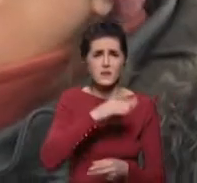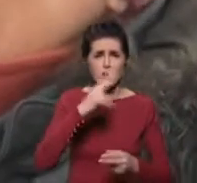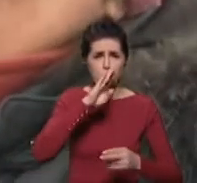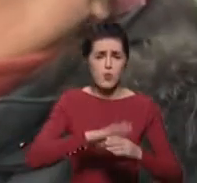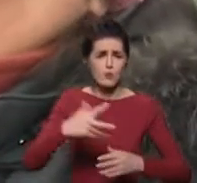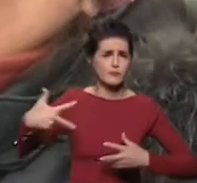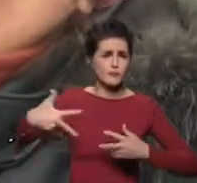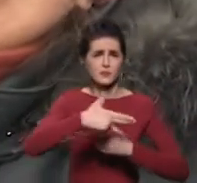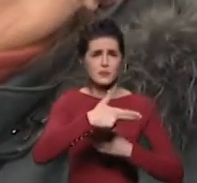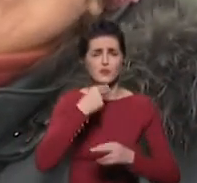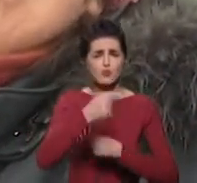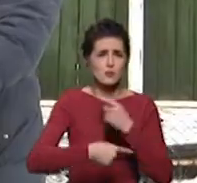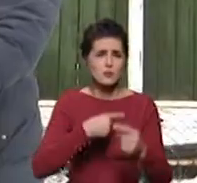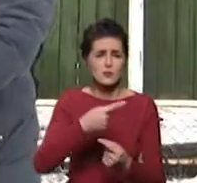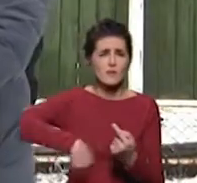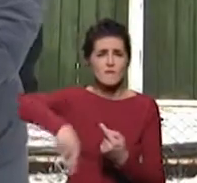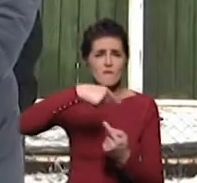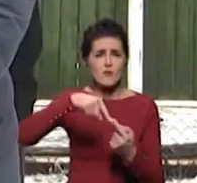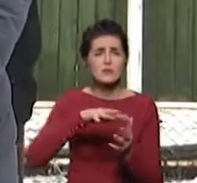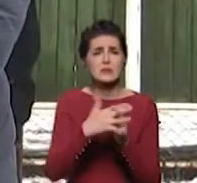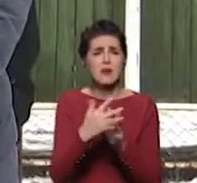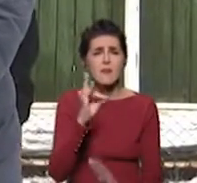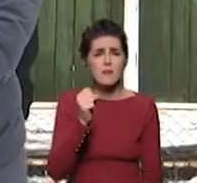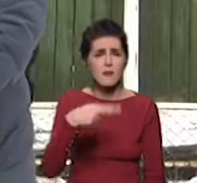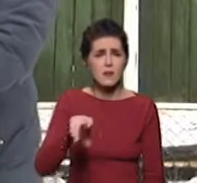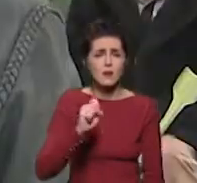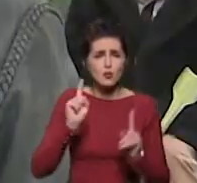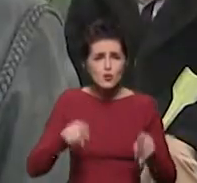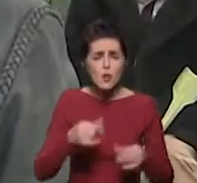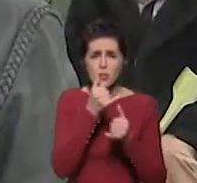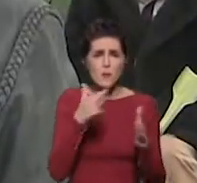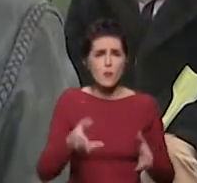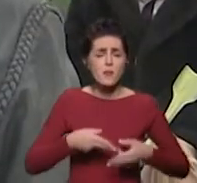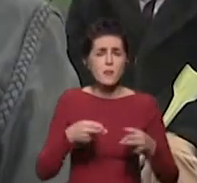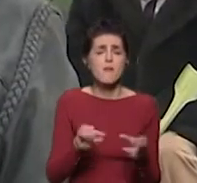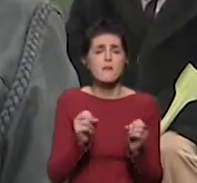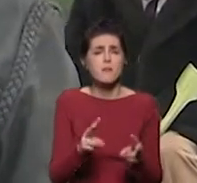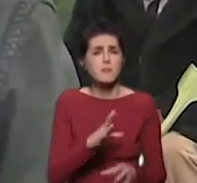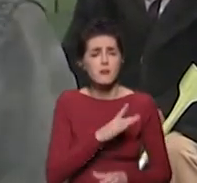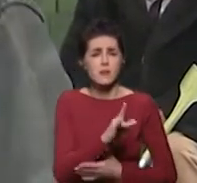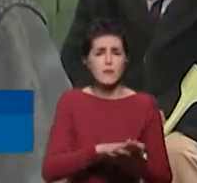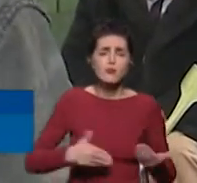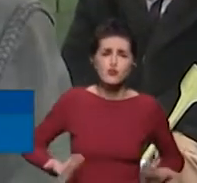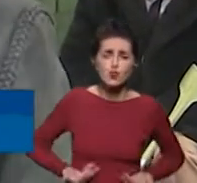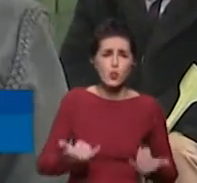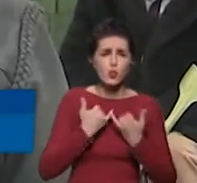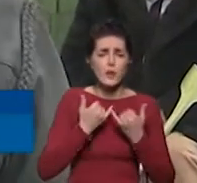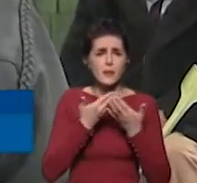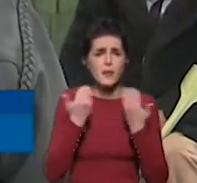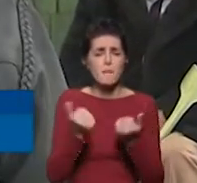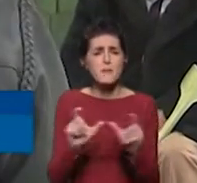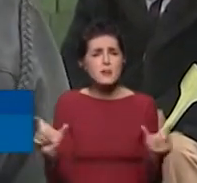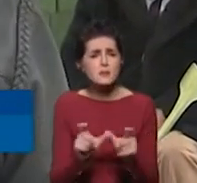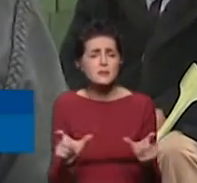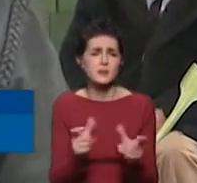від цивілізації, бо навіть до сільради не можуть доїхати. Як нам далі жити? У нас нету магазину, у нас тут нету